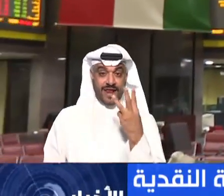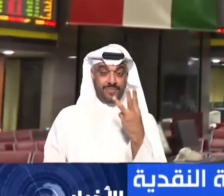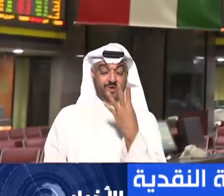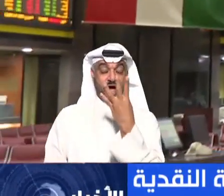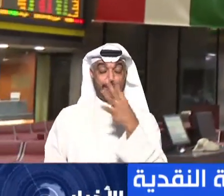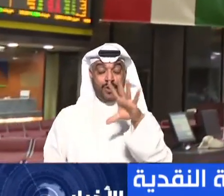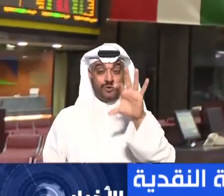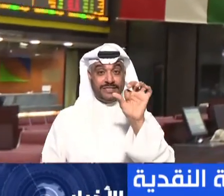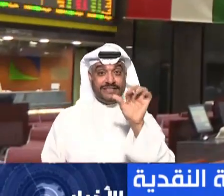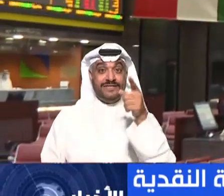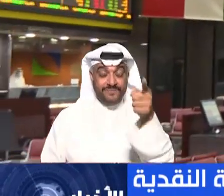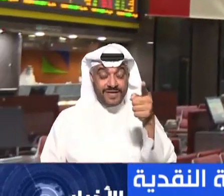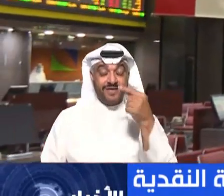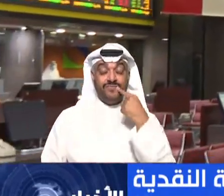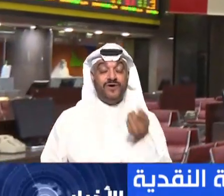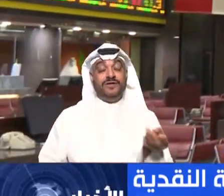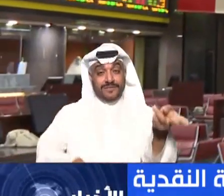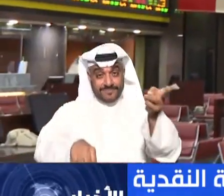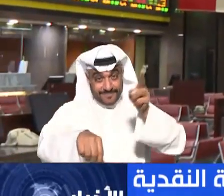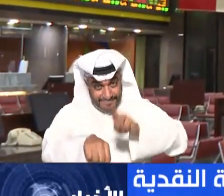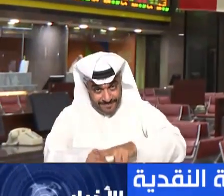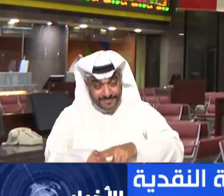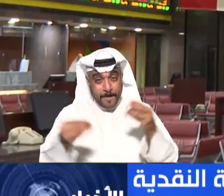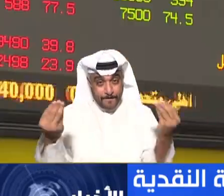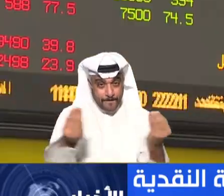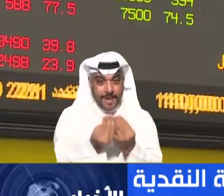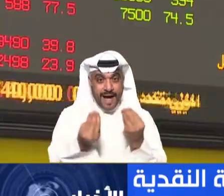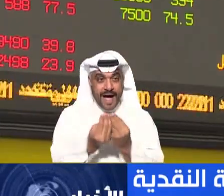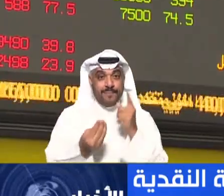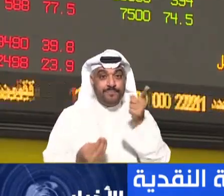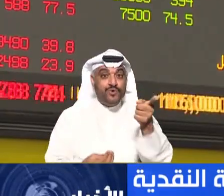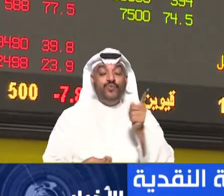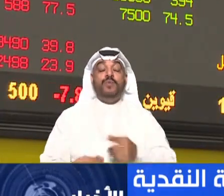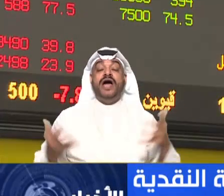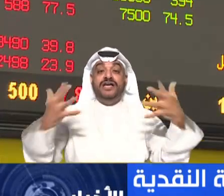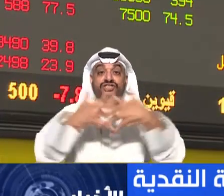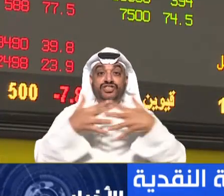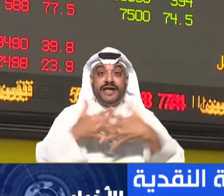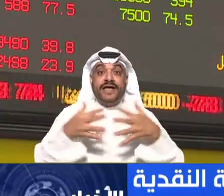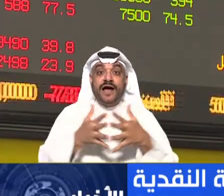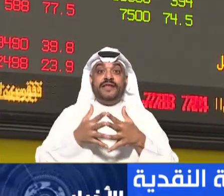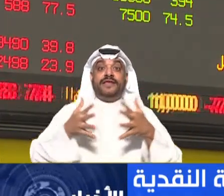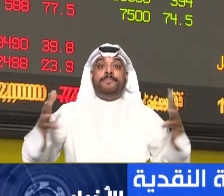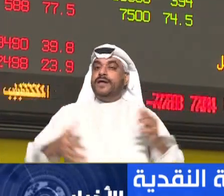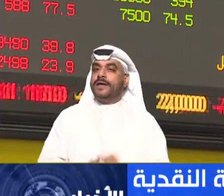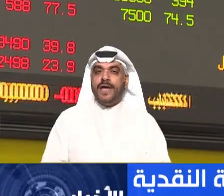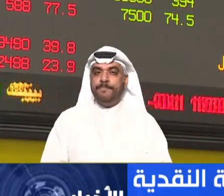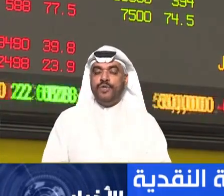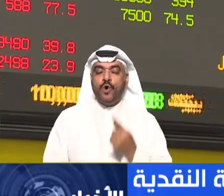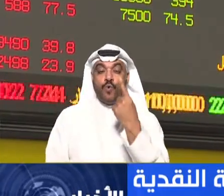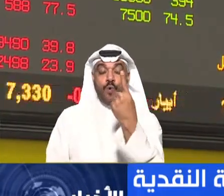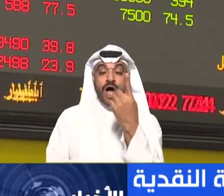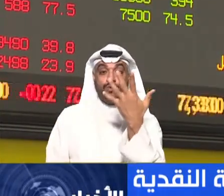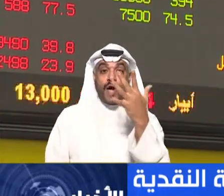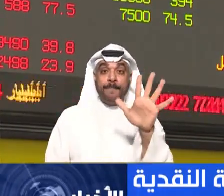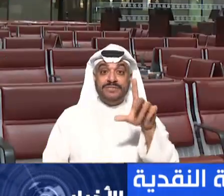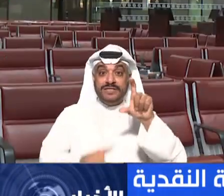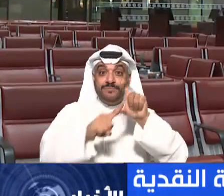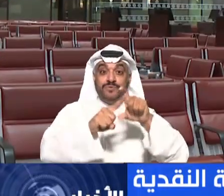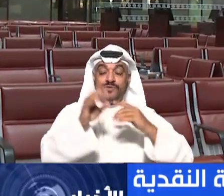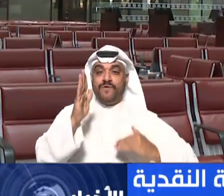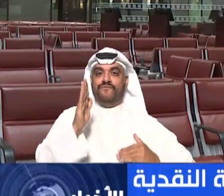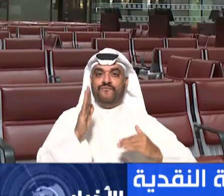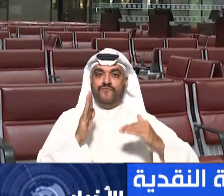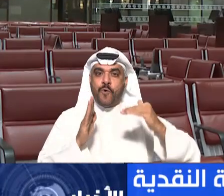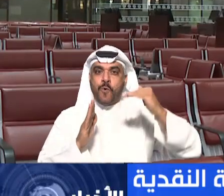5394 نقطة. وسار معه كذلك في نفس الاتجاه مؤشر السوق الأول الذي ارتفع بمقدار 51 نقطة ليستقر